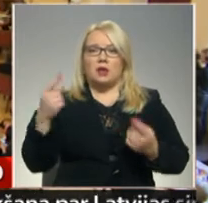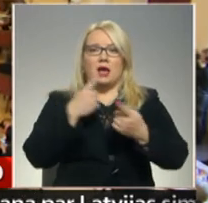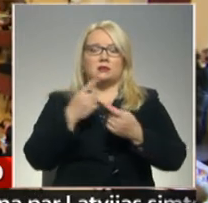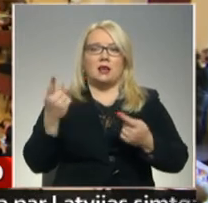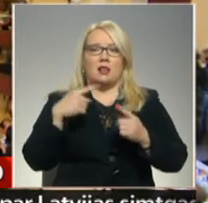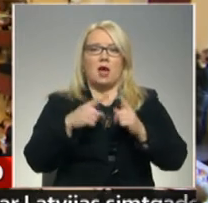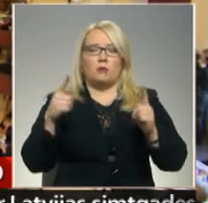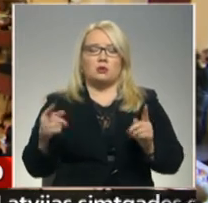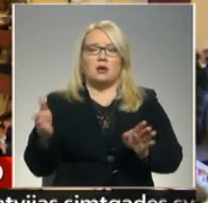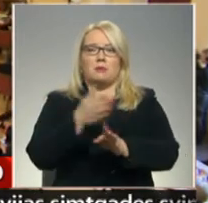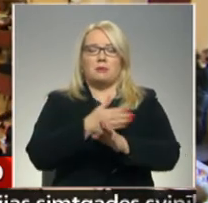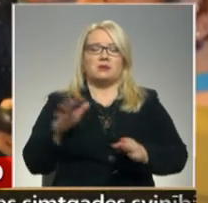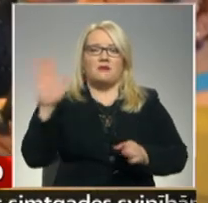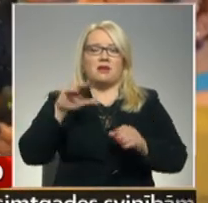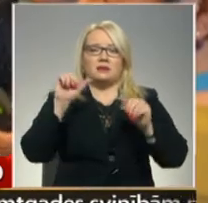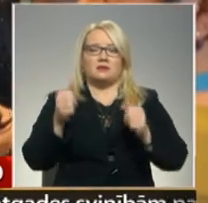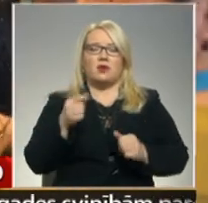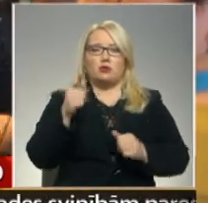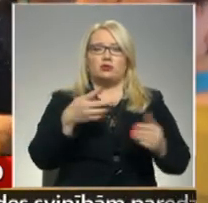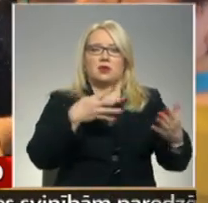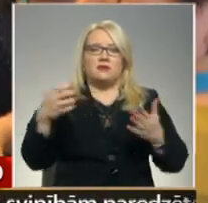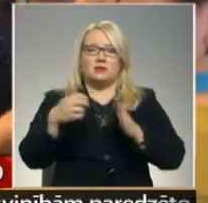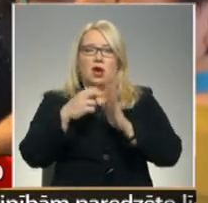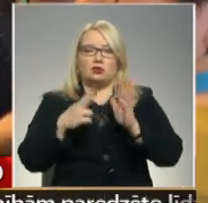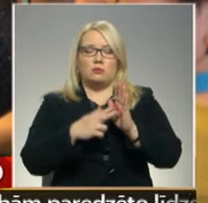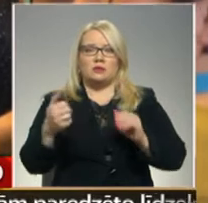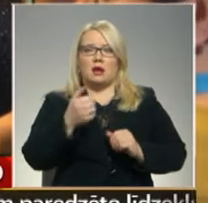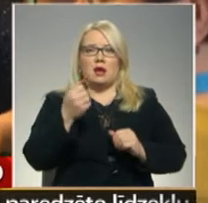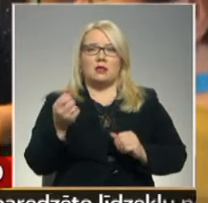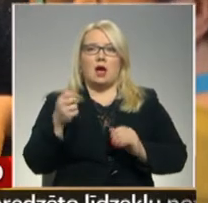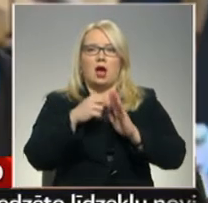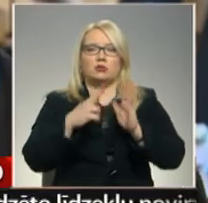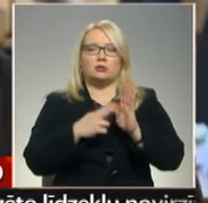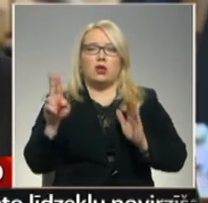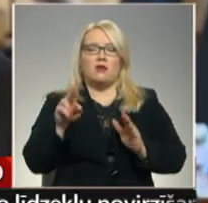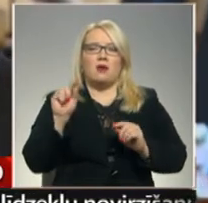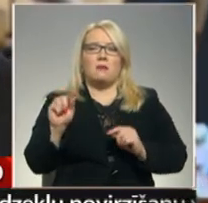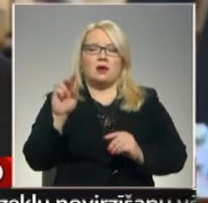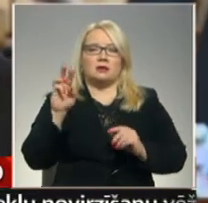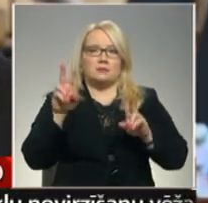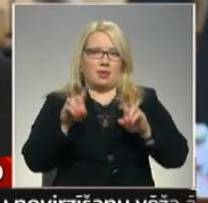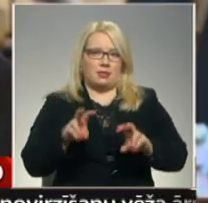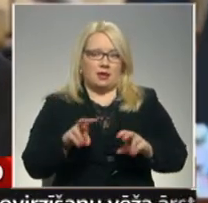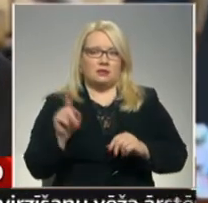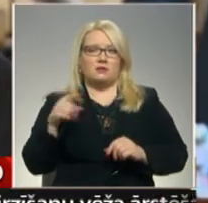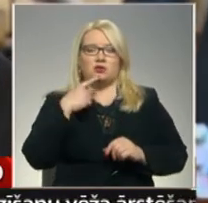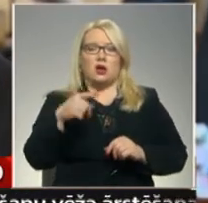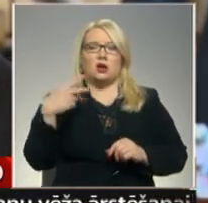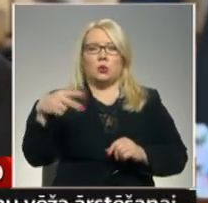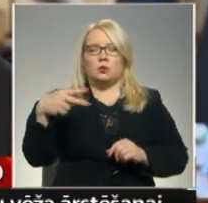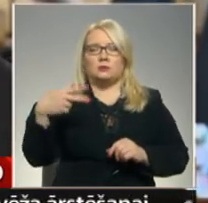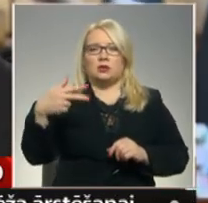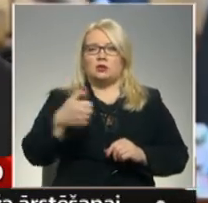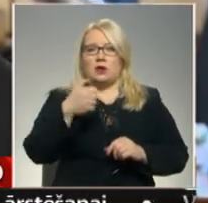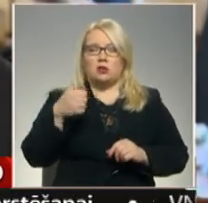posms pirms valsts izveides 1918. Gada 18. Novembrī ir maz pētīts. 20. un 30. Gados, ja, kad